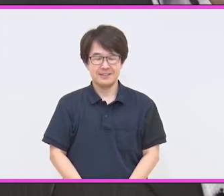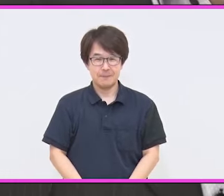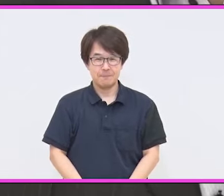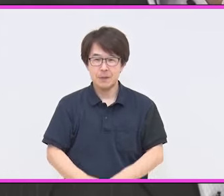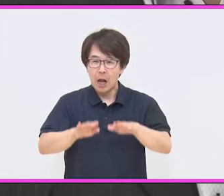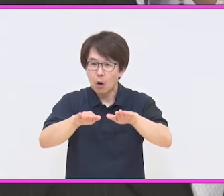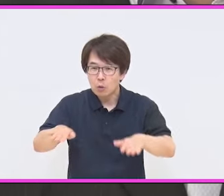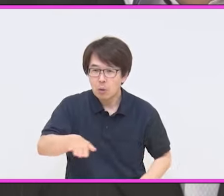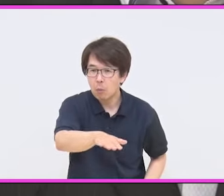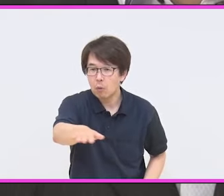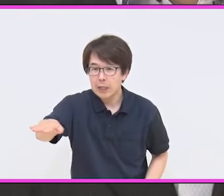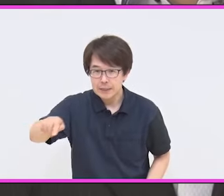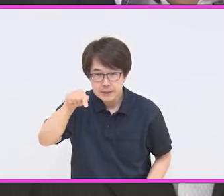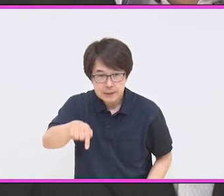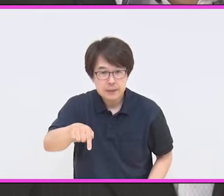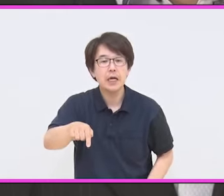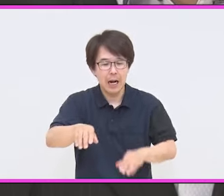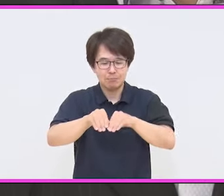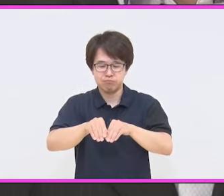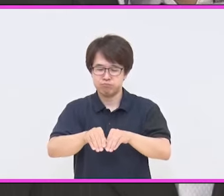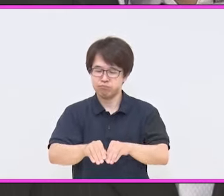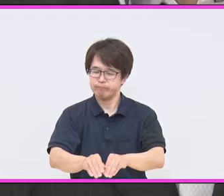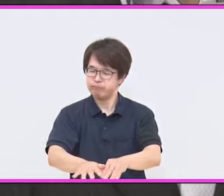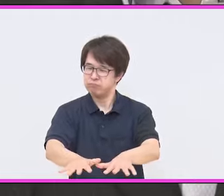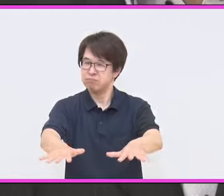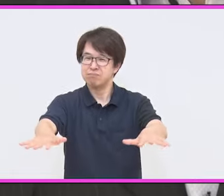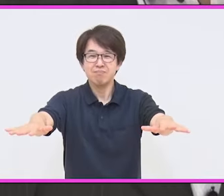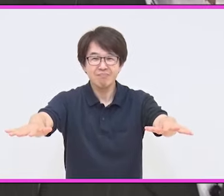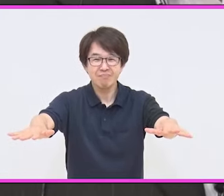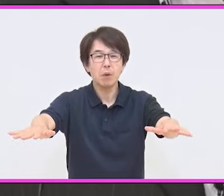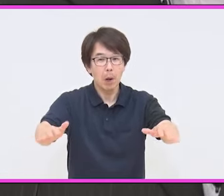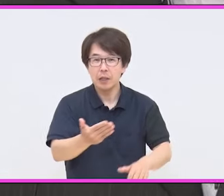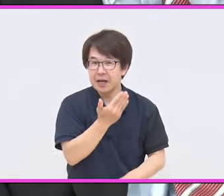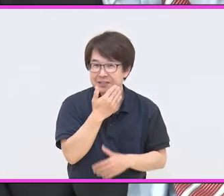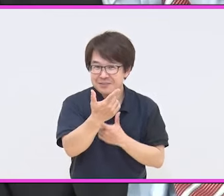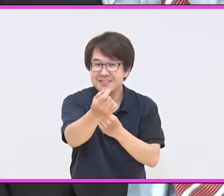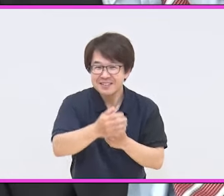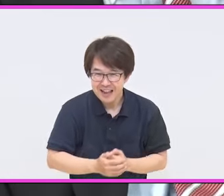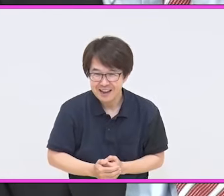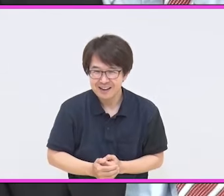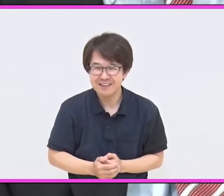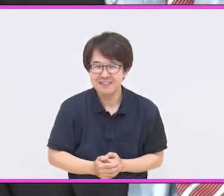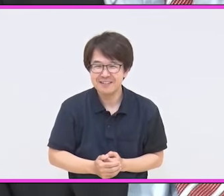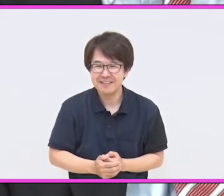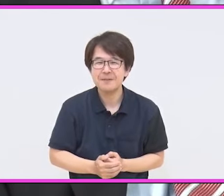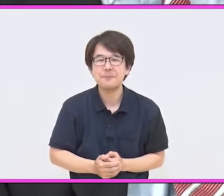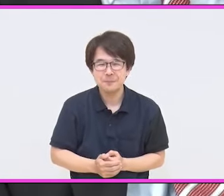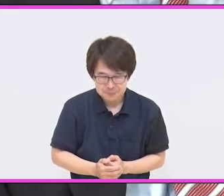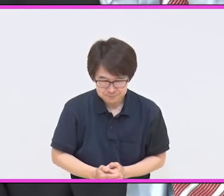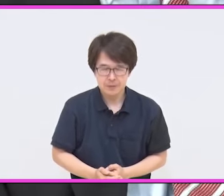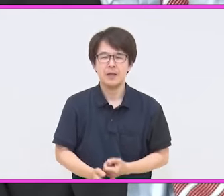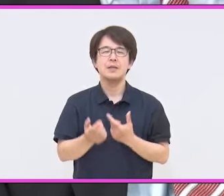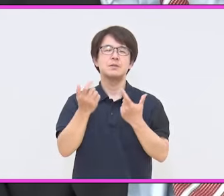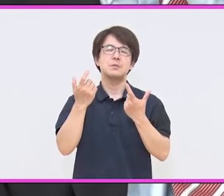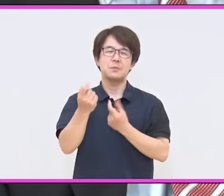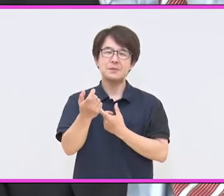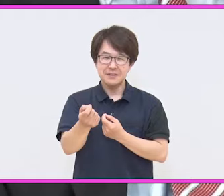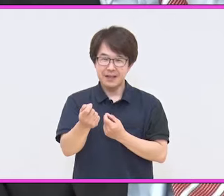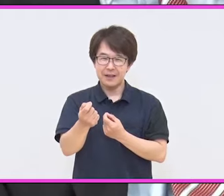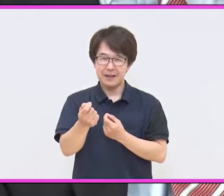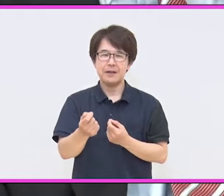たちからこう波及させるっていうのは山木さんやっぱ大事なことですよね。 そうですね、やっぱ